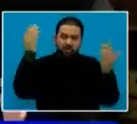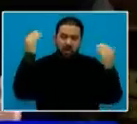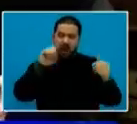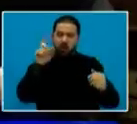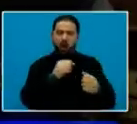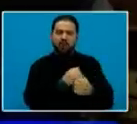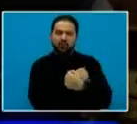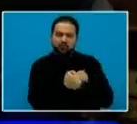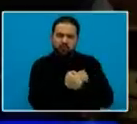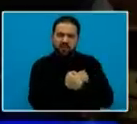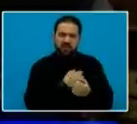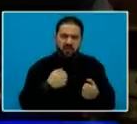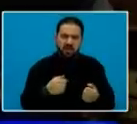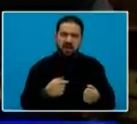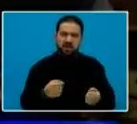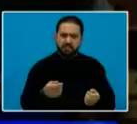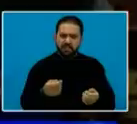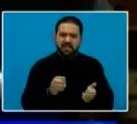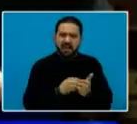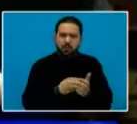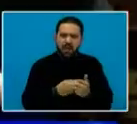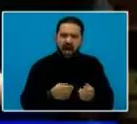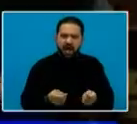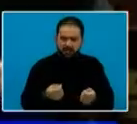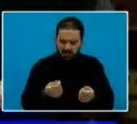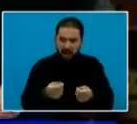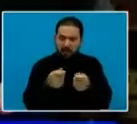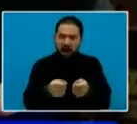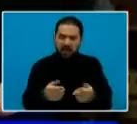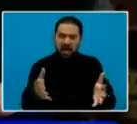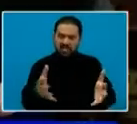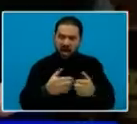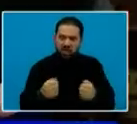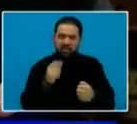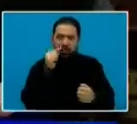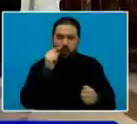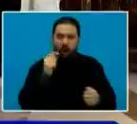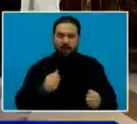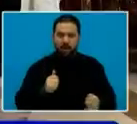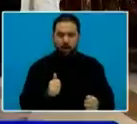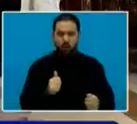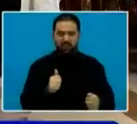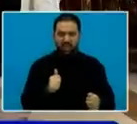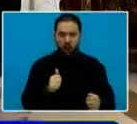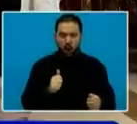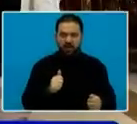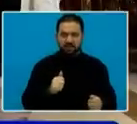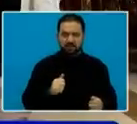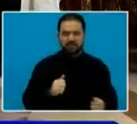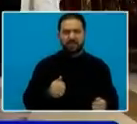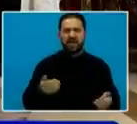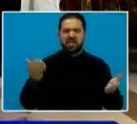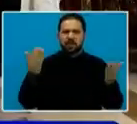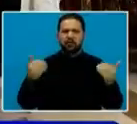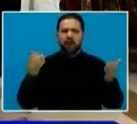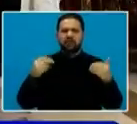să-i angajeze, presupuneau toate lucrurile astea sume mari de bani, automat biruri. Abia la Nicolae Bălcescu încoace, de